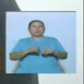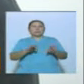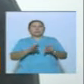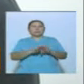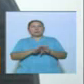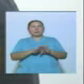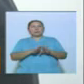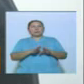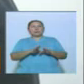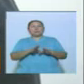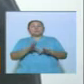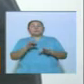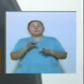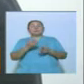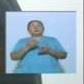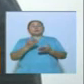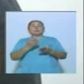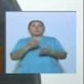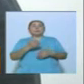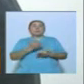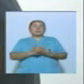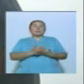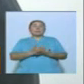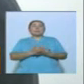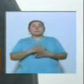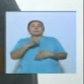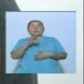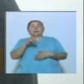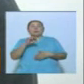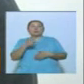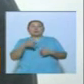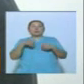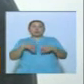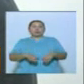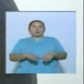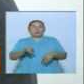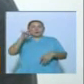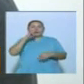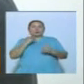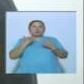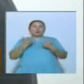оларға былайша айтқанда тең ойында жетеді Словенияға. Шешуші ойын қазақ үшін